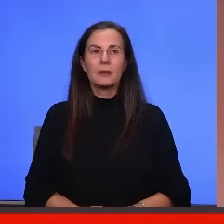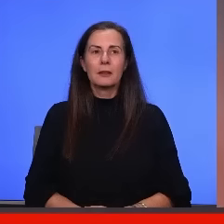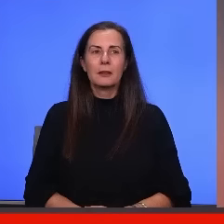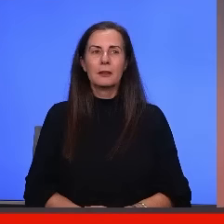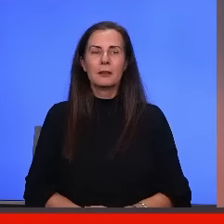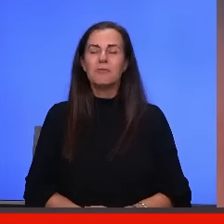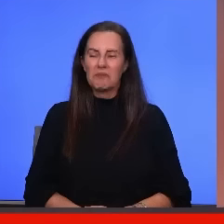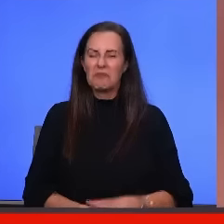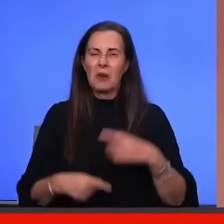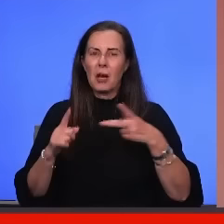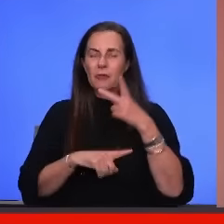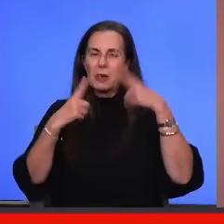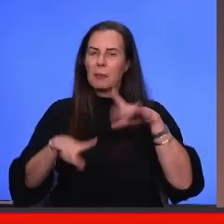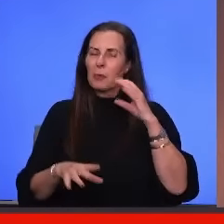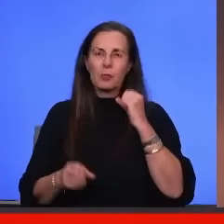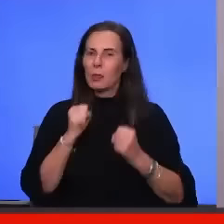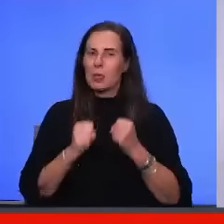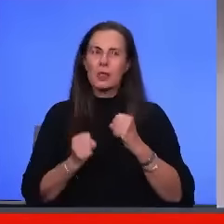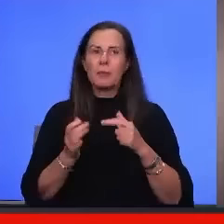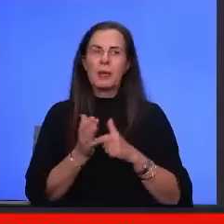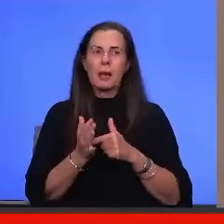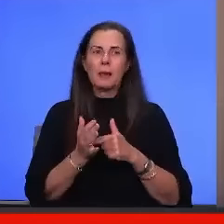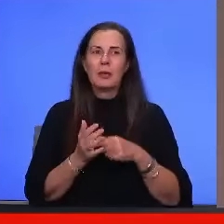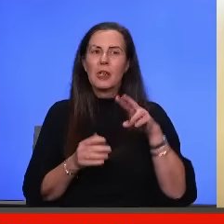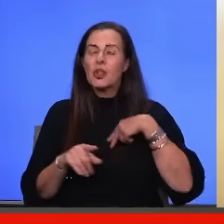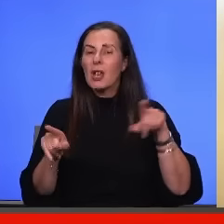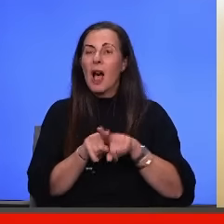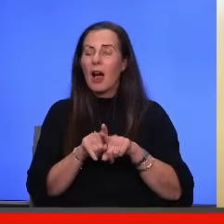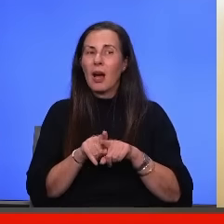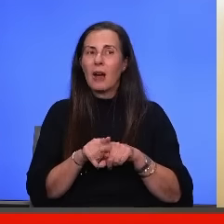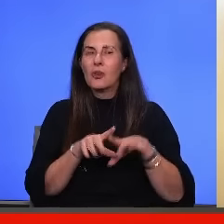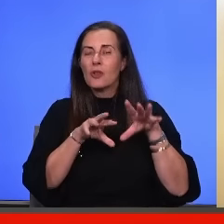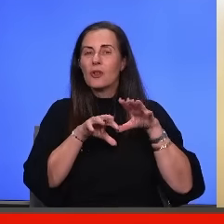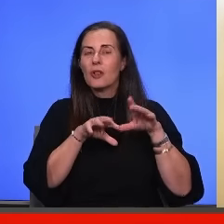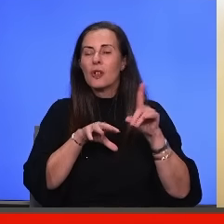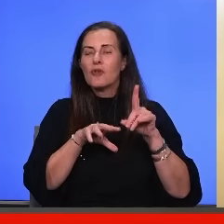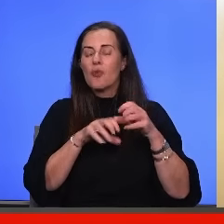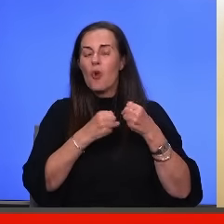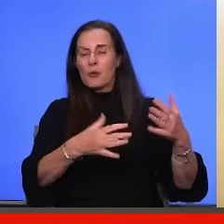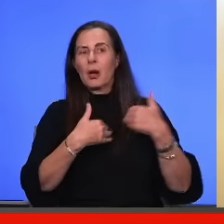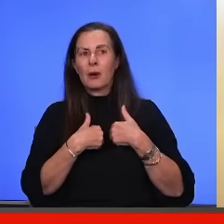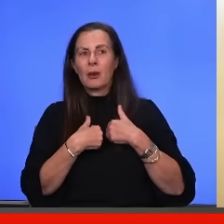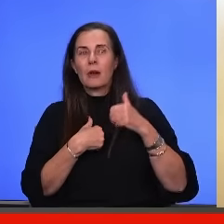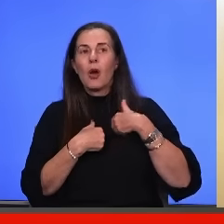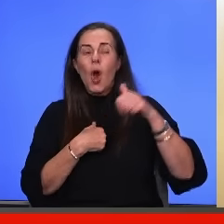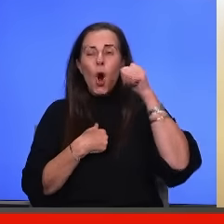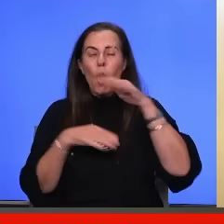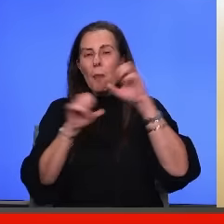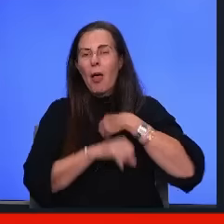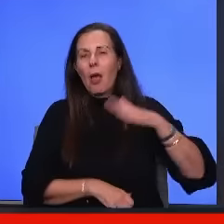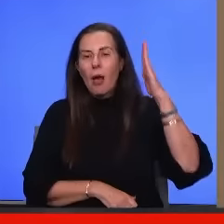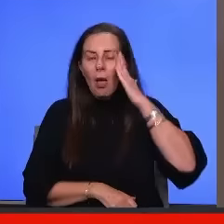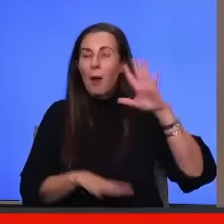אני עובר ימים ממש ממש קשים, כי יש לי אח שהחליט שהוא לא משחרר ממני. הוא כל לילה כמעט אצלי בחלום, כל